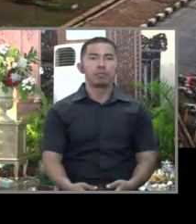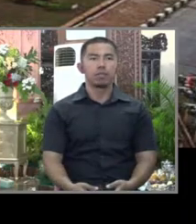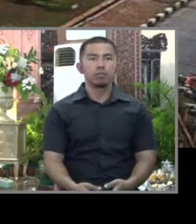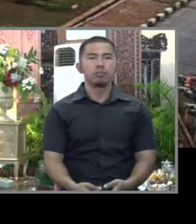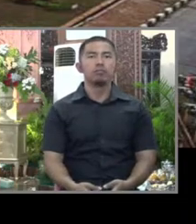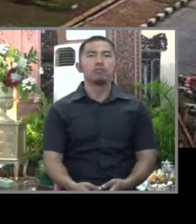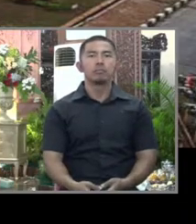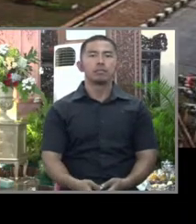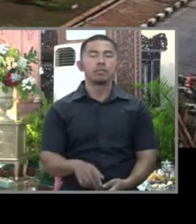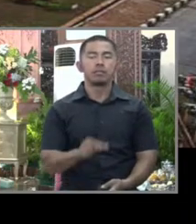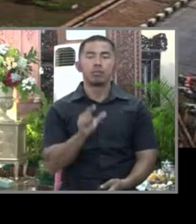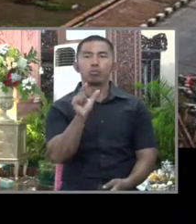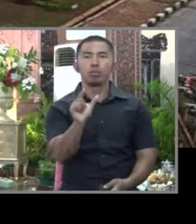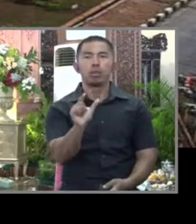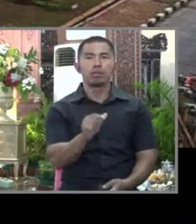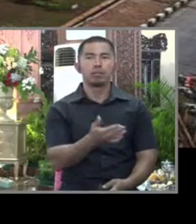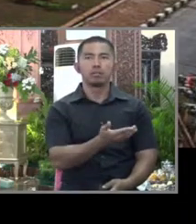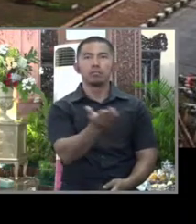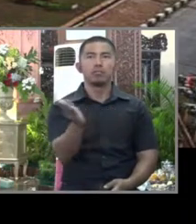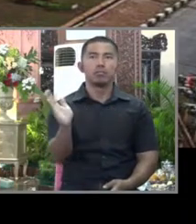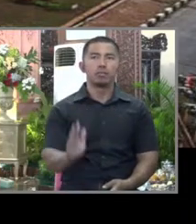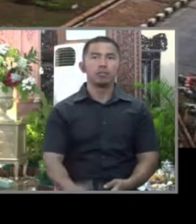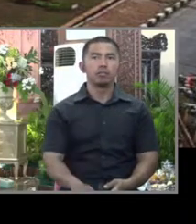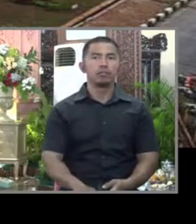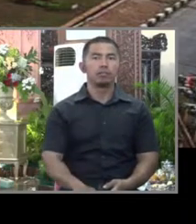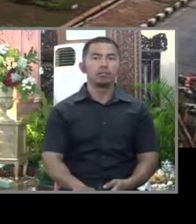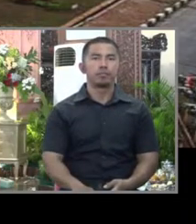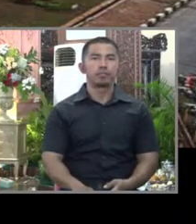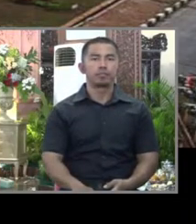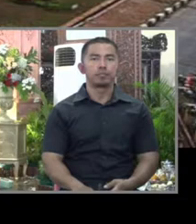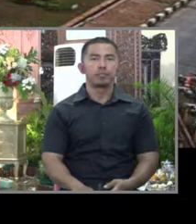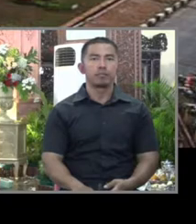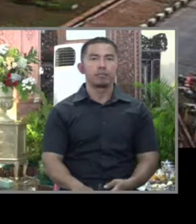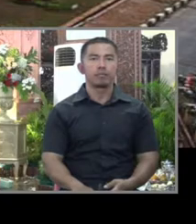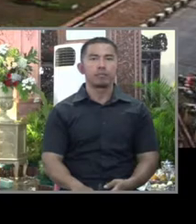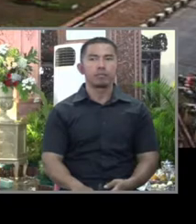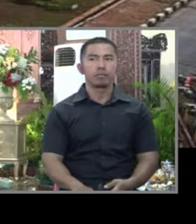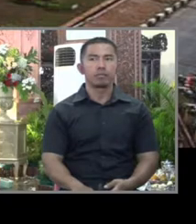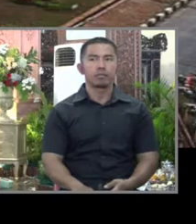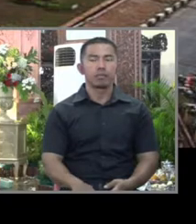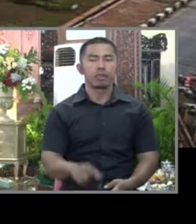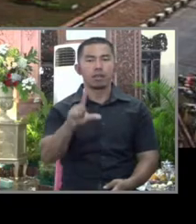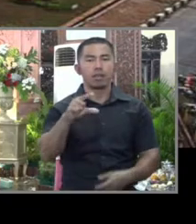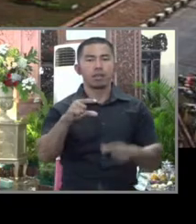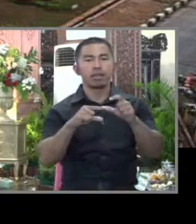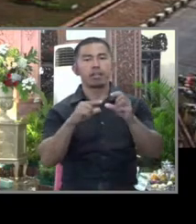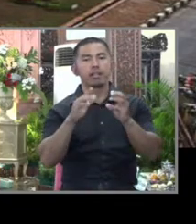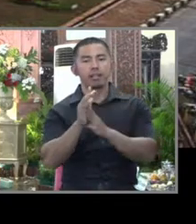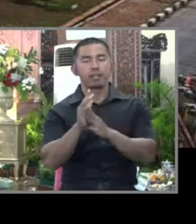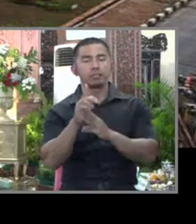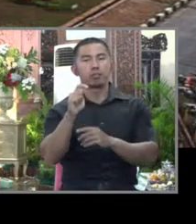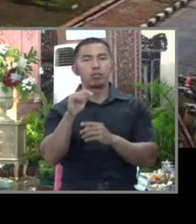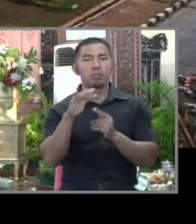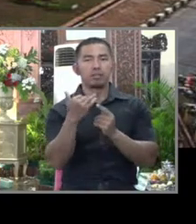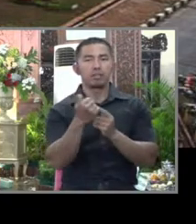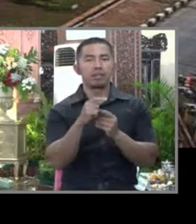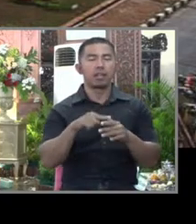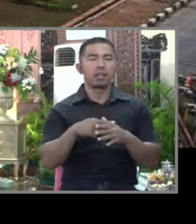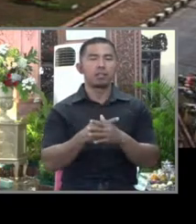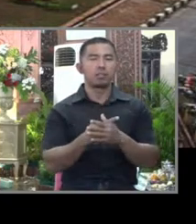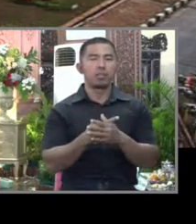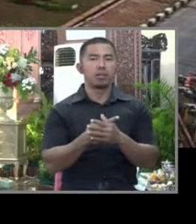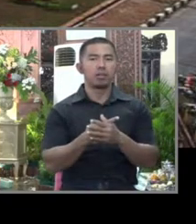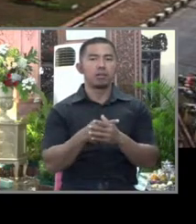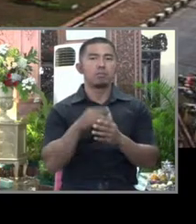tamu undangan seluruhnya baik dari LSM tokoh masyarakat kalangan